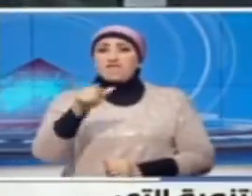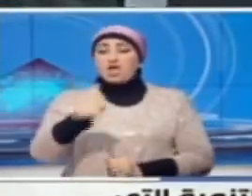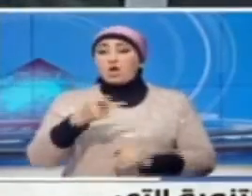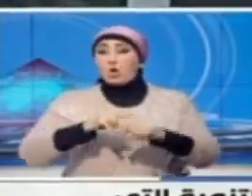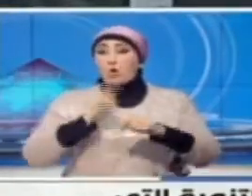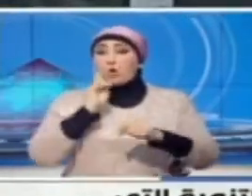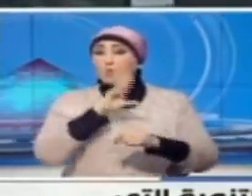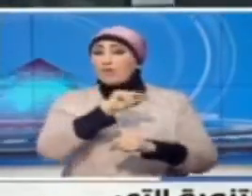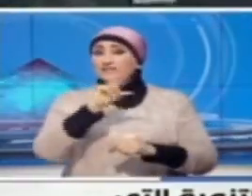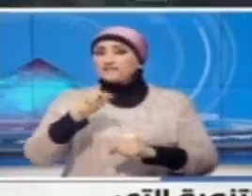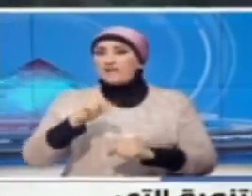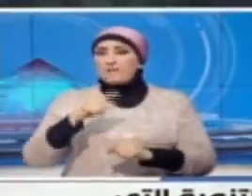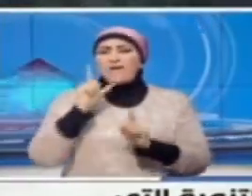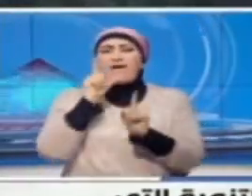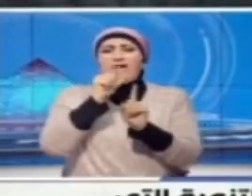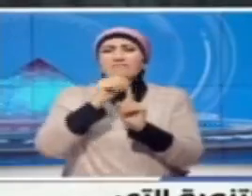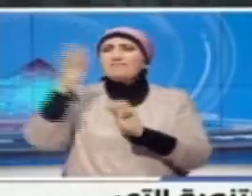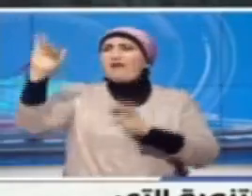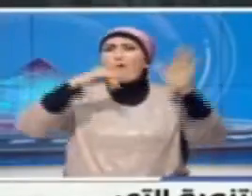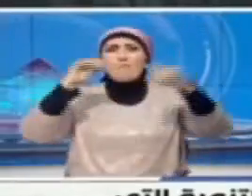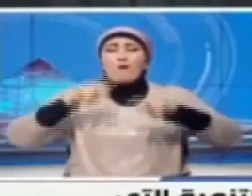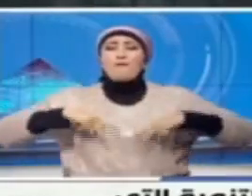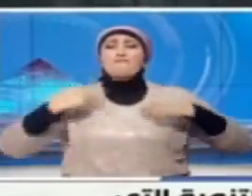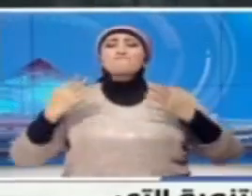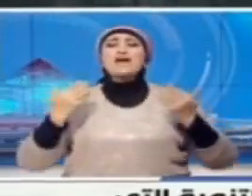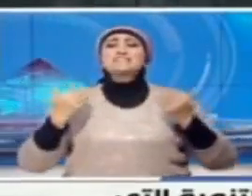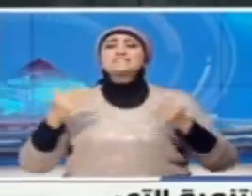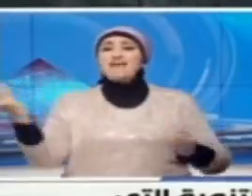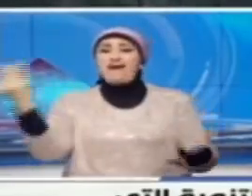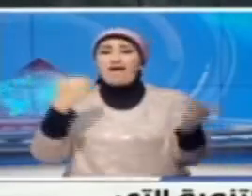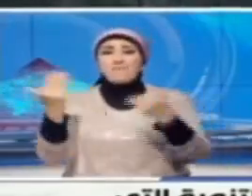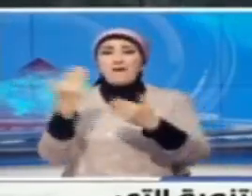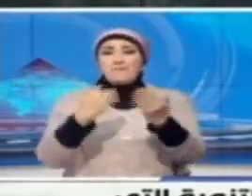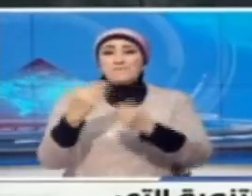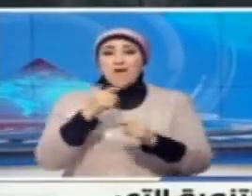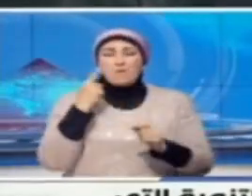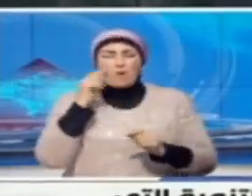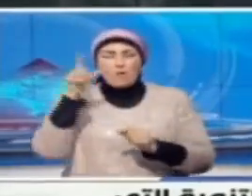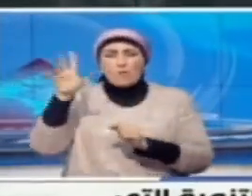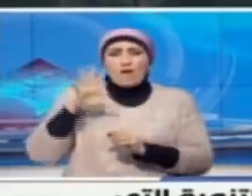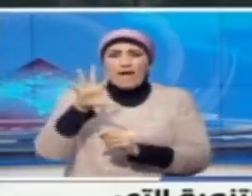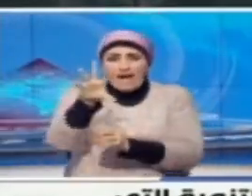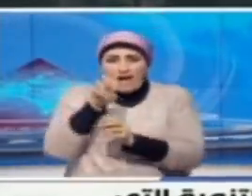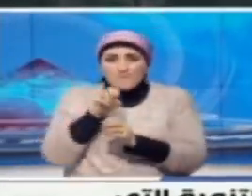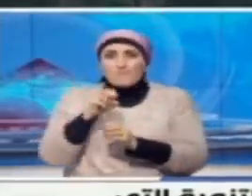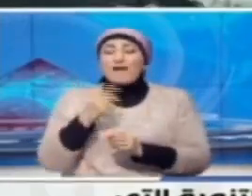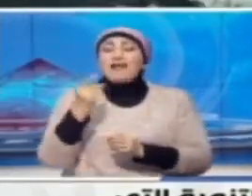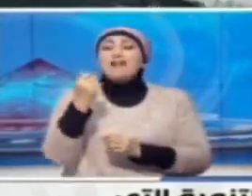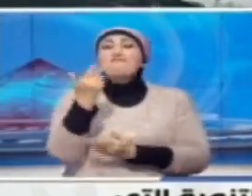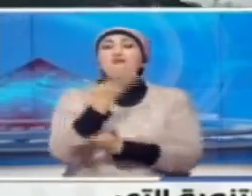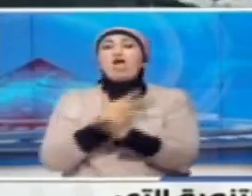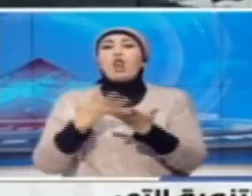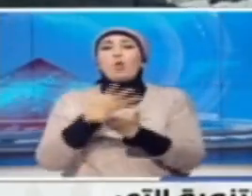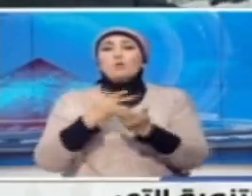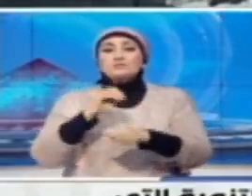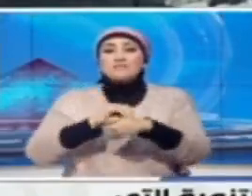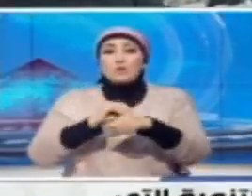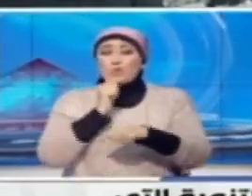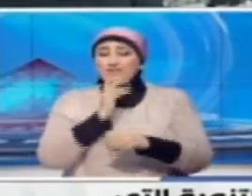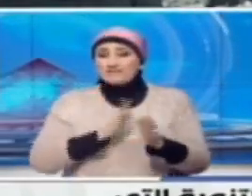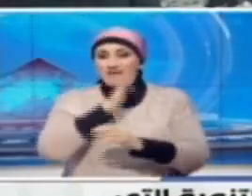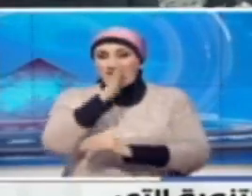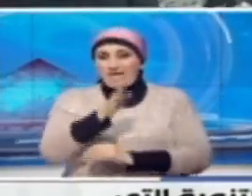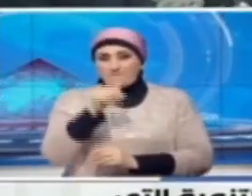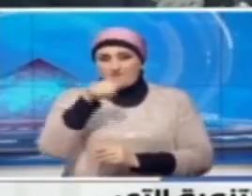يؤهلها لتكون مقصدا سياحيا مهما ونقطة استقطاب للاستثمارات العالمية. جاء ذلك خلال زيارته